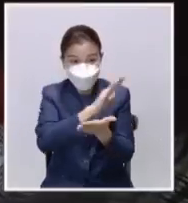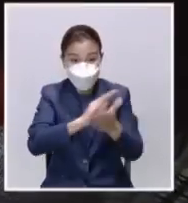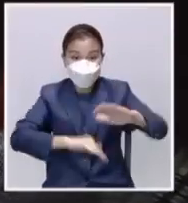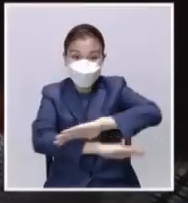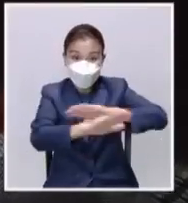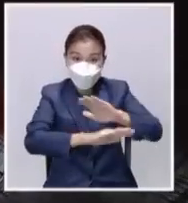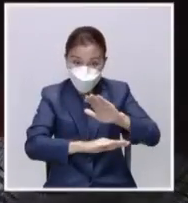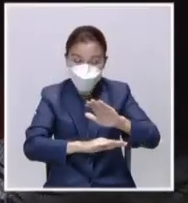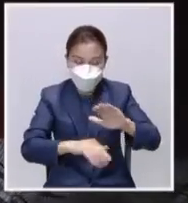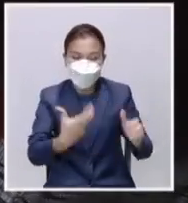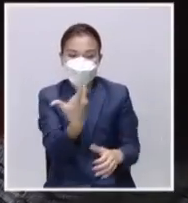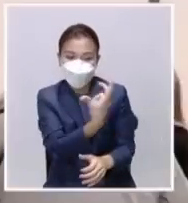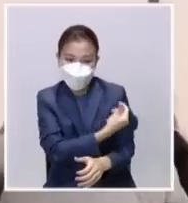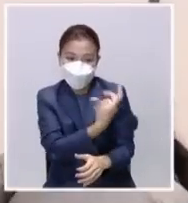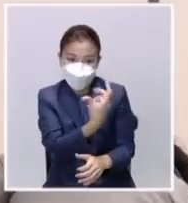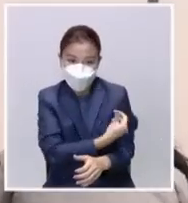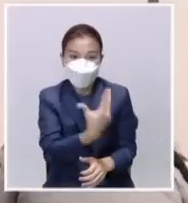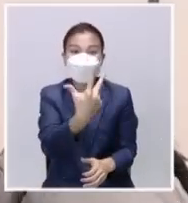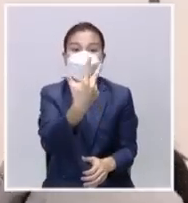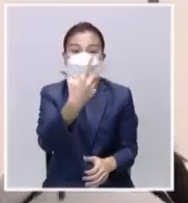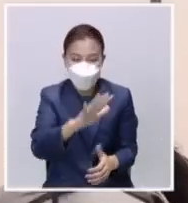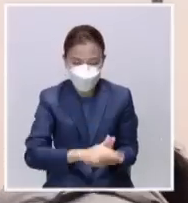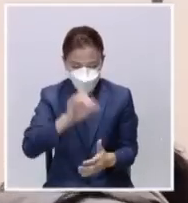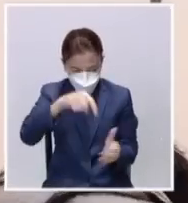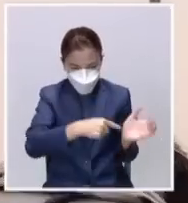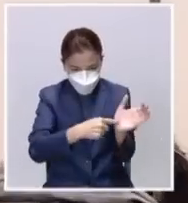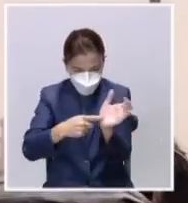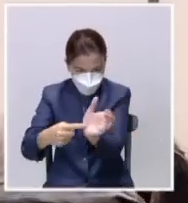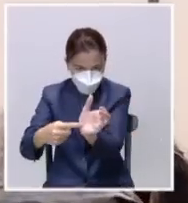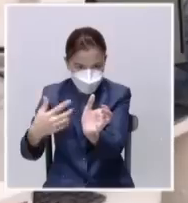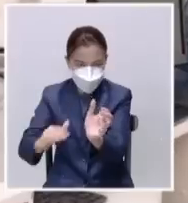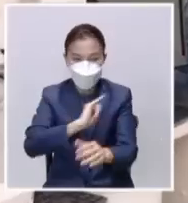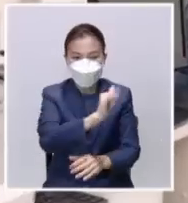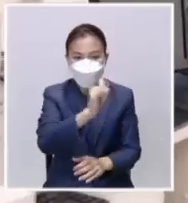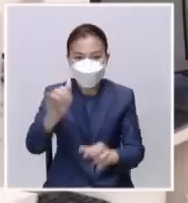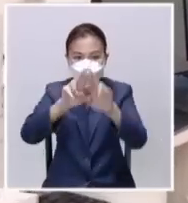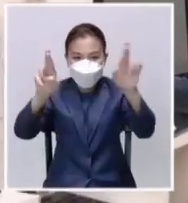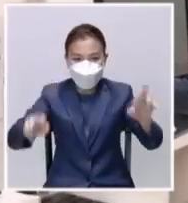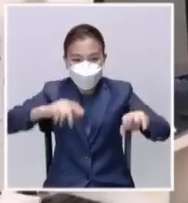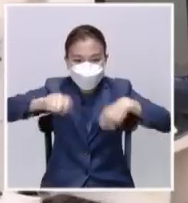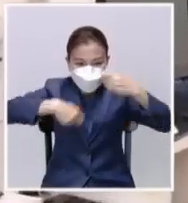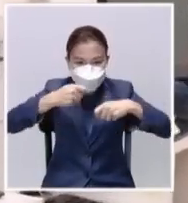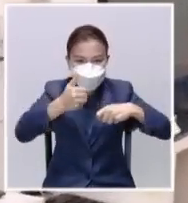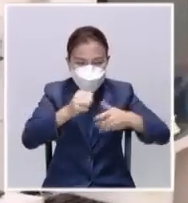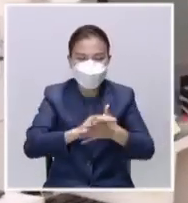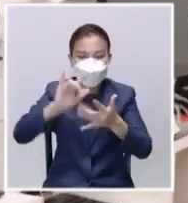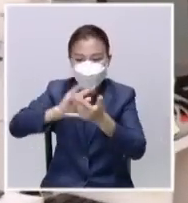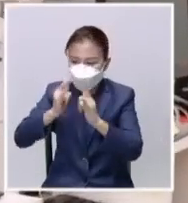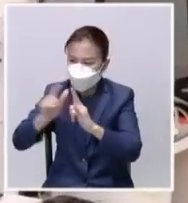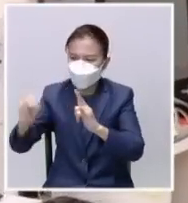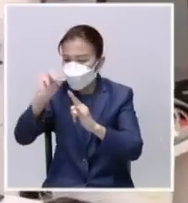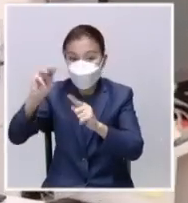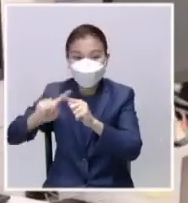าได้ฉีดวัคซีนเข็มกระตุ้นหรือว่าเข็มที่3แล้วด้วยจึงจะสามารถไปใช้บริการร้านอาหารห้างสรรพสินค้าและโรงพยาบา